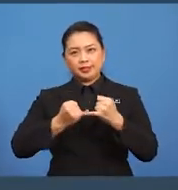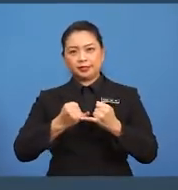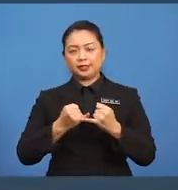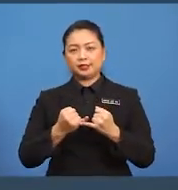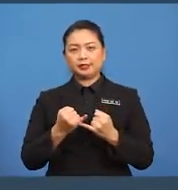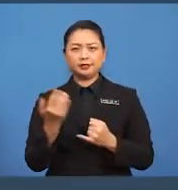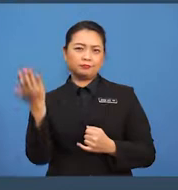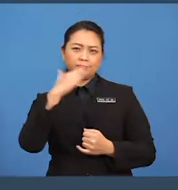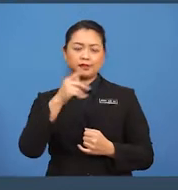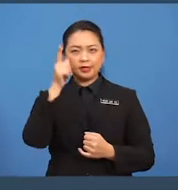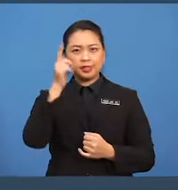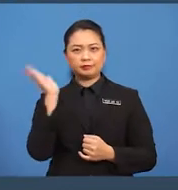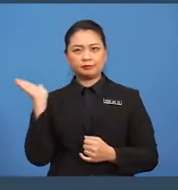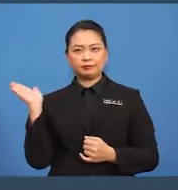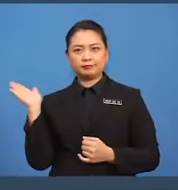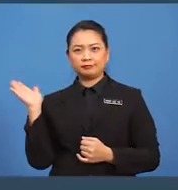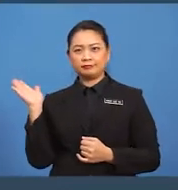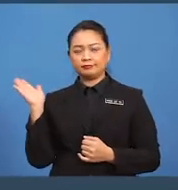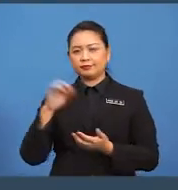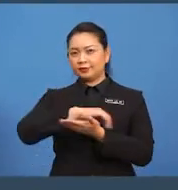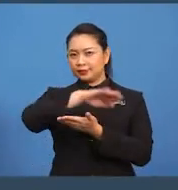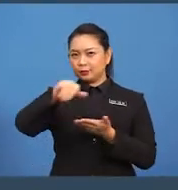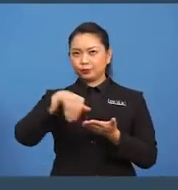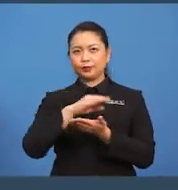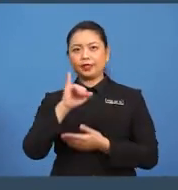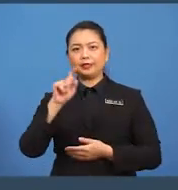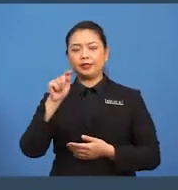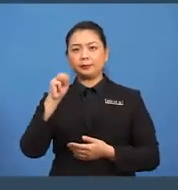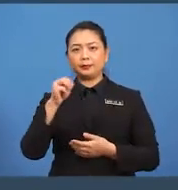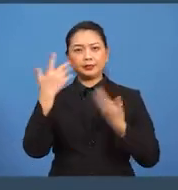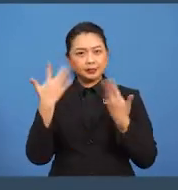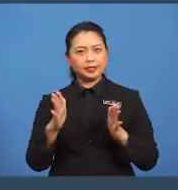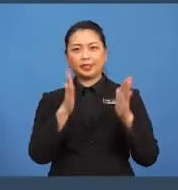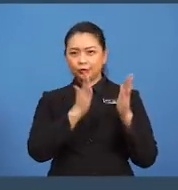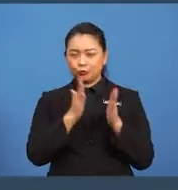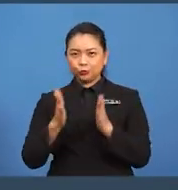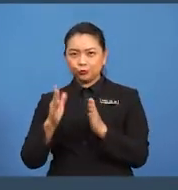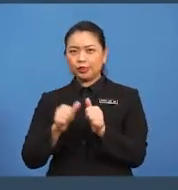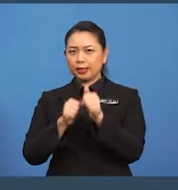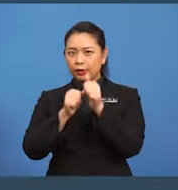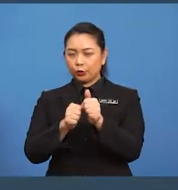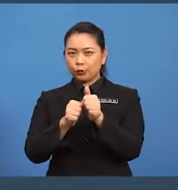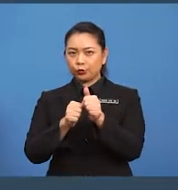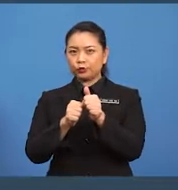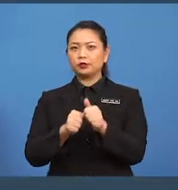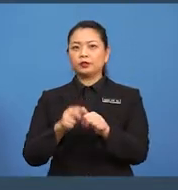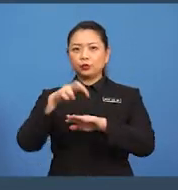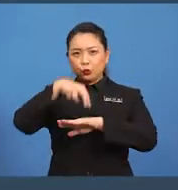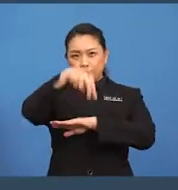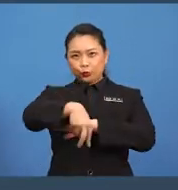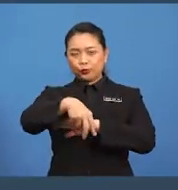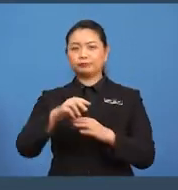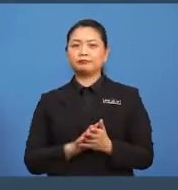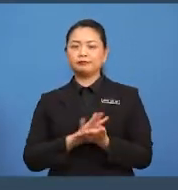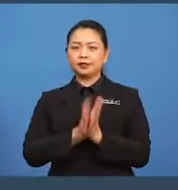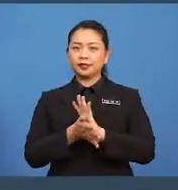Akhirnya, mari kita lihat hasilnya. Kesemua item ini telah pun tersusun mengikut urutan menurun.